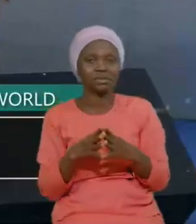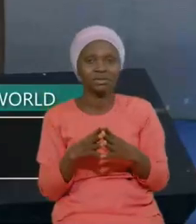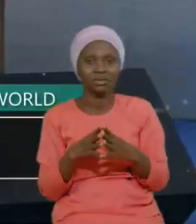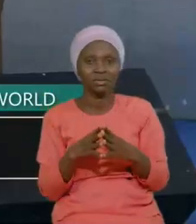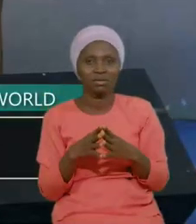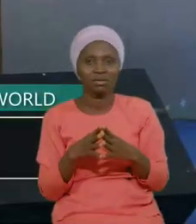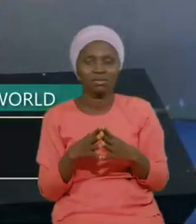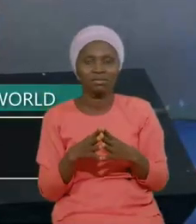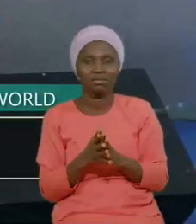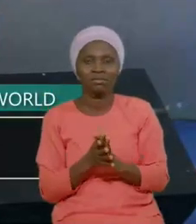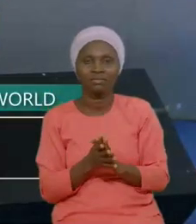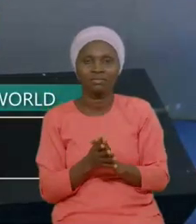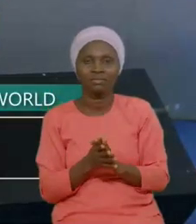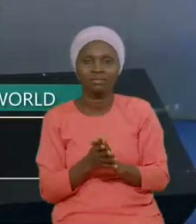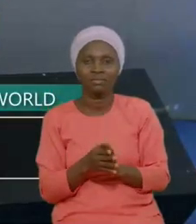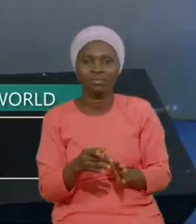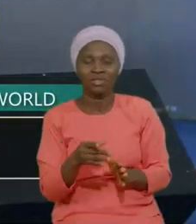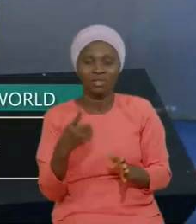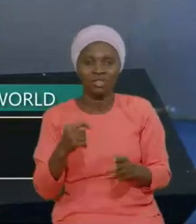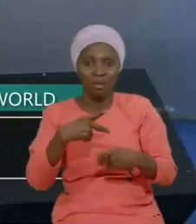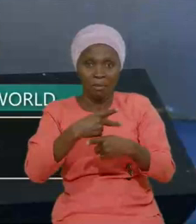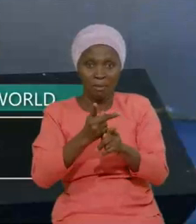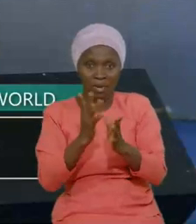qui nous donnent toute la saillie des gens du passé.